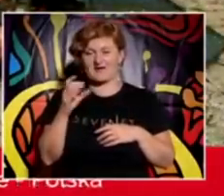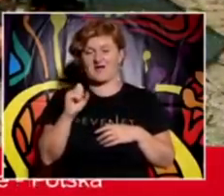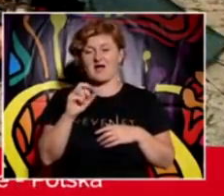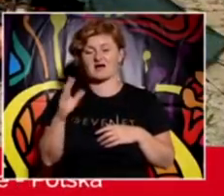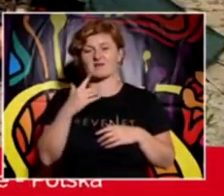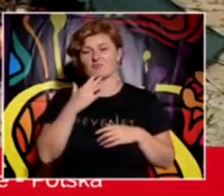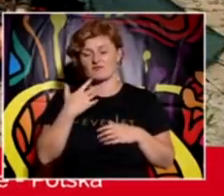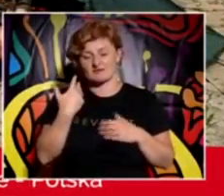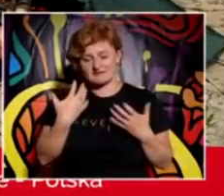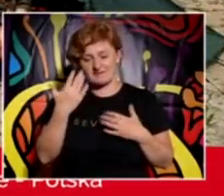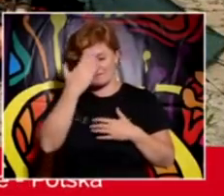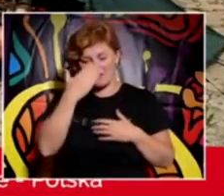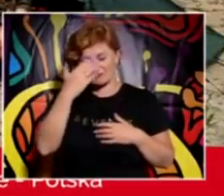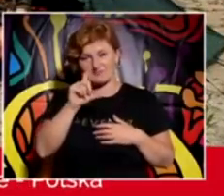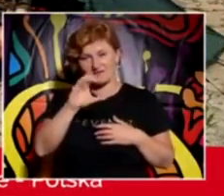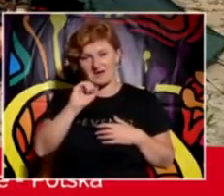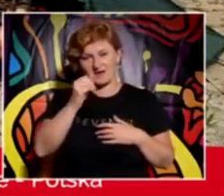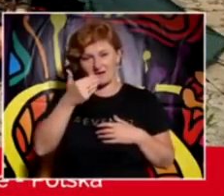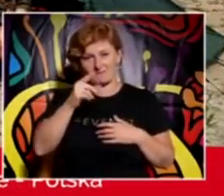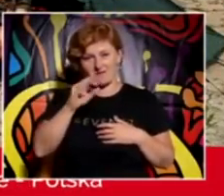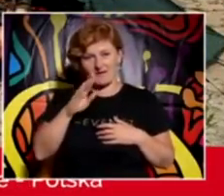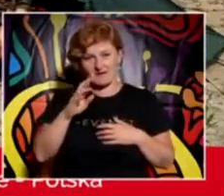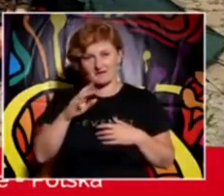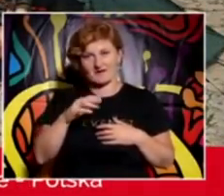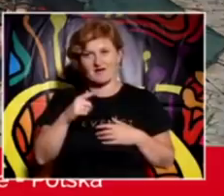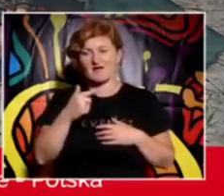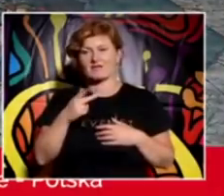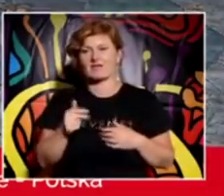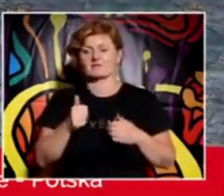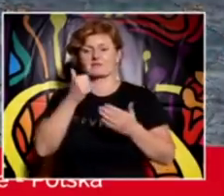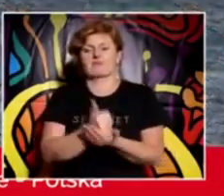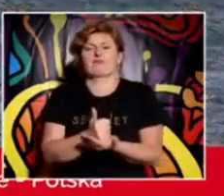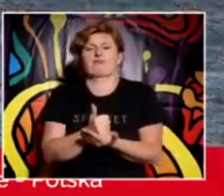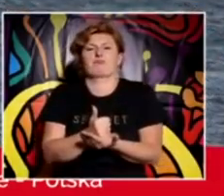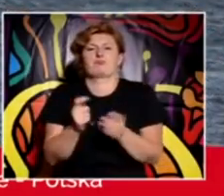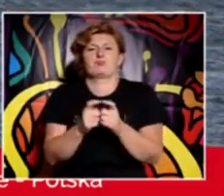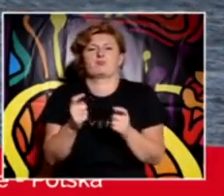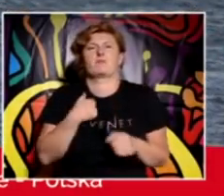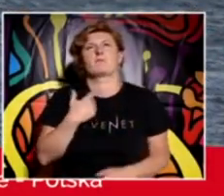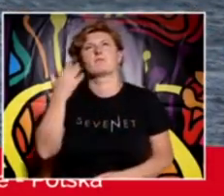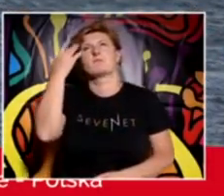kamper i dalej nam się marzy, ale o to chodzi, żeby też nie utknąć w takim punkcie, że o czymś marzymy i